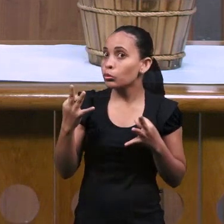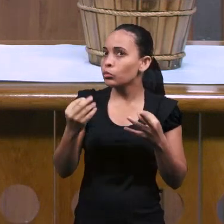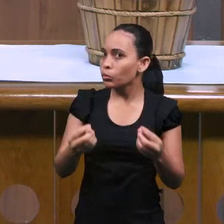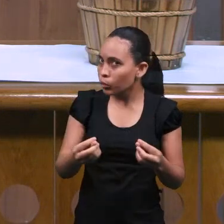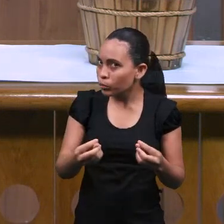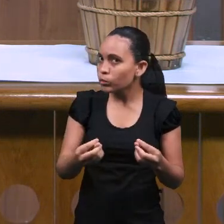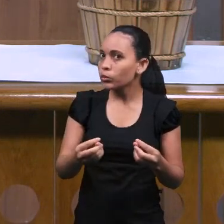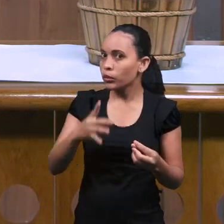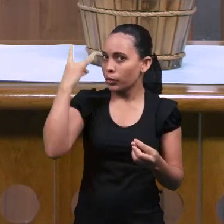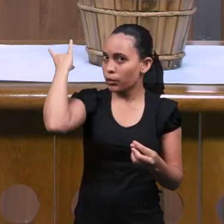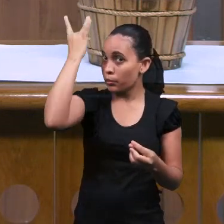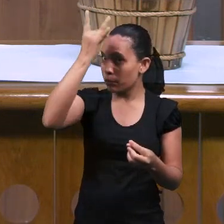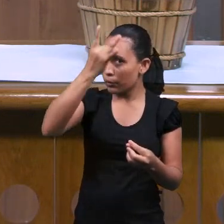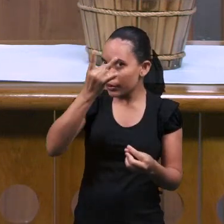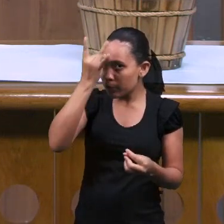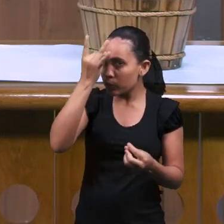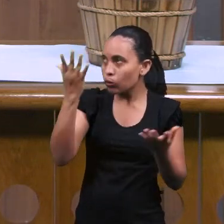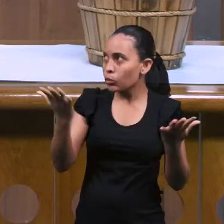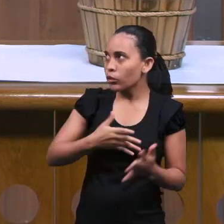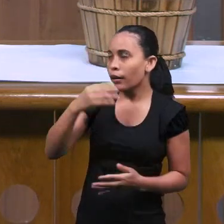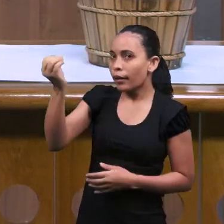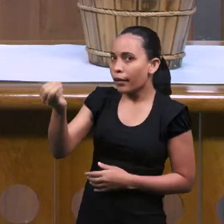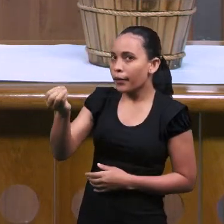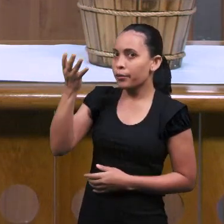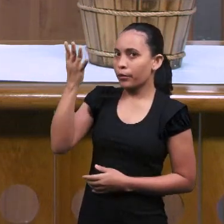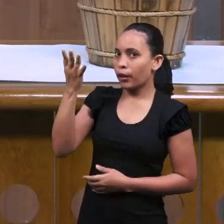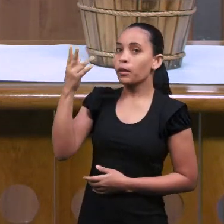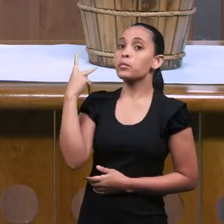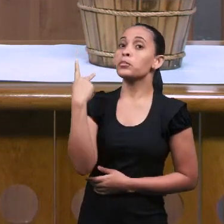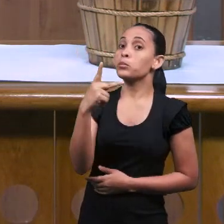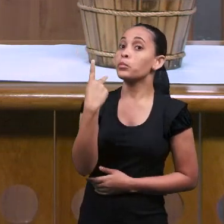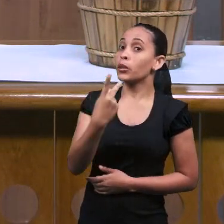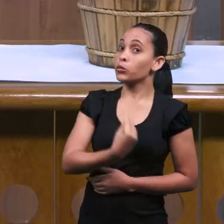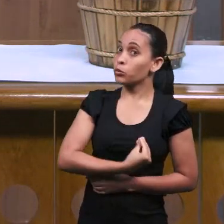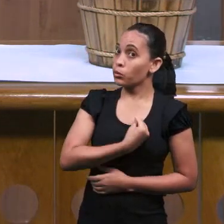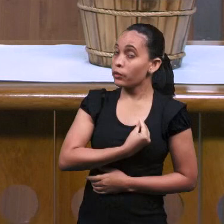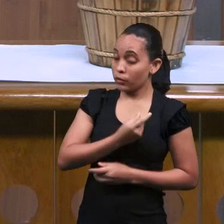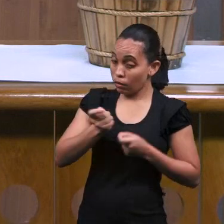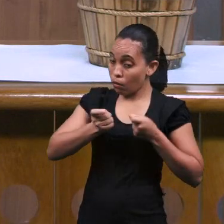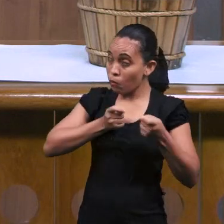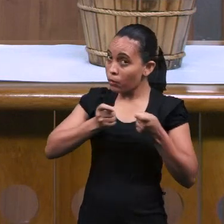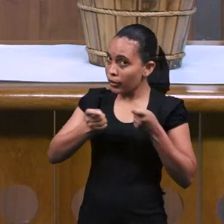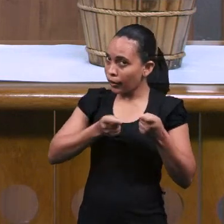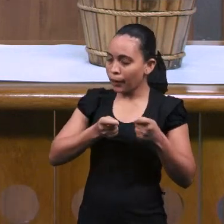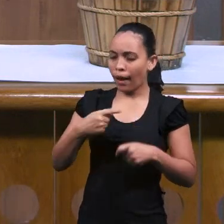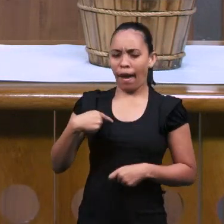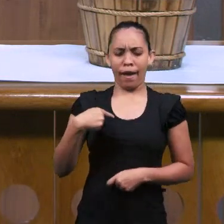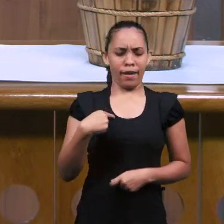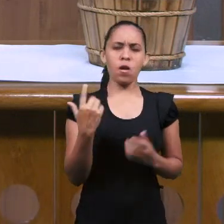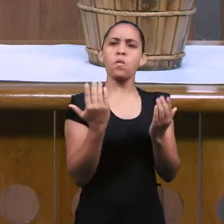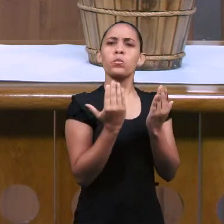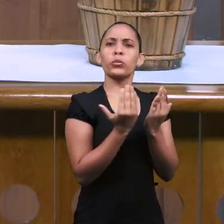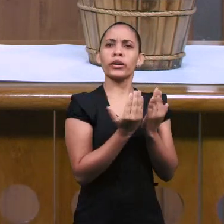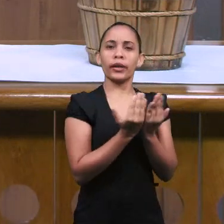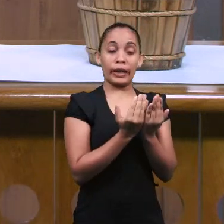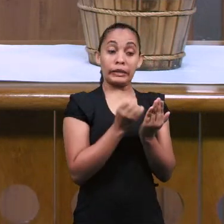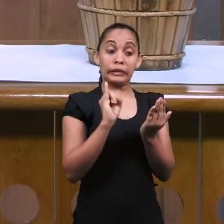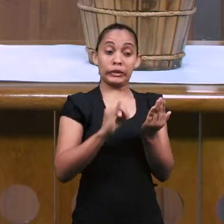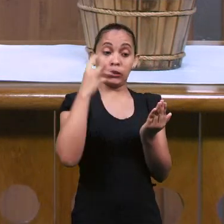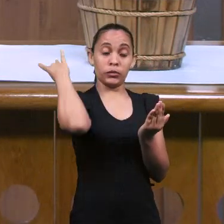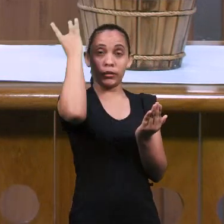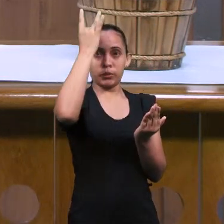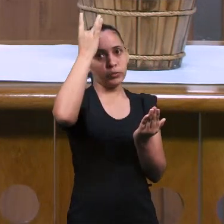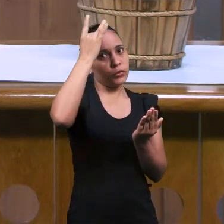que le Saint-Esprit a pour gouverner votre vie. Ce n'est pas la peine de dire « Je suis chrétien », ce n'est